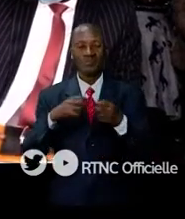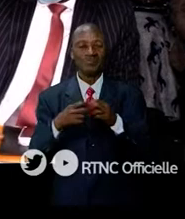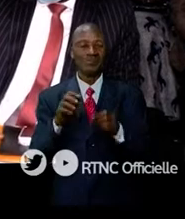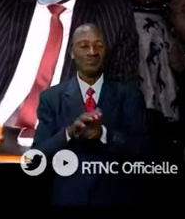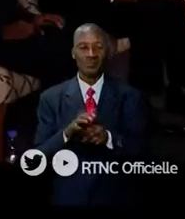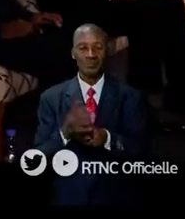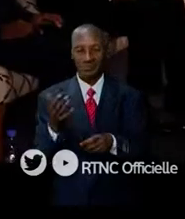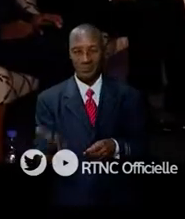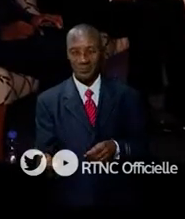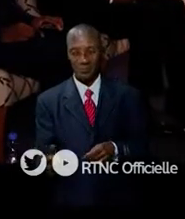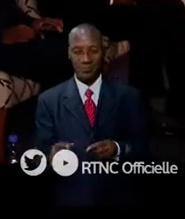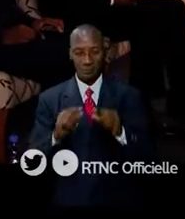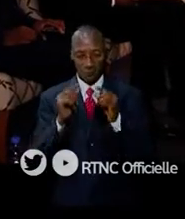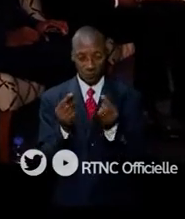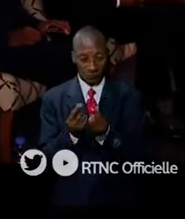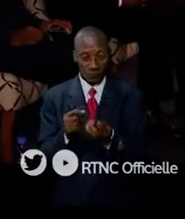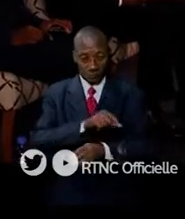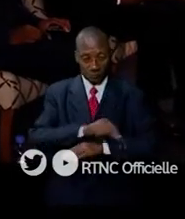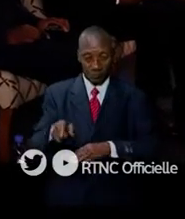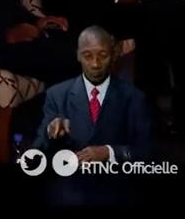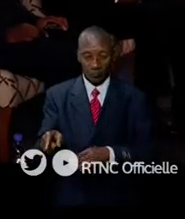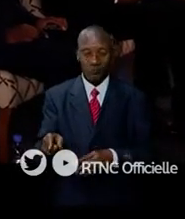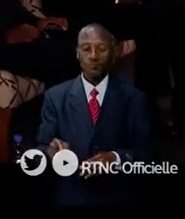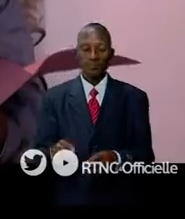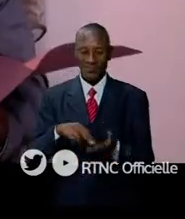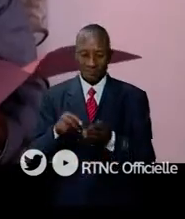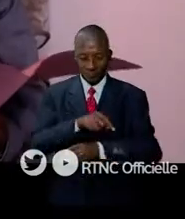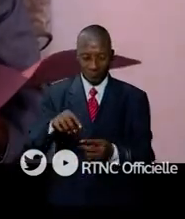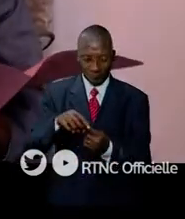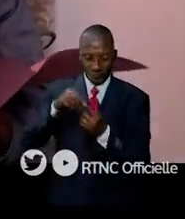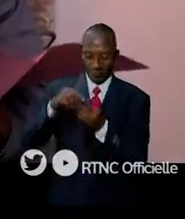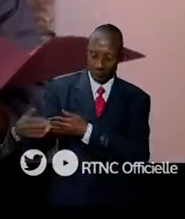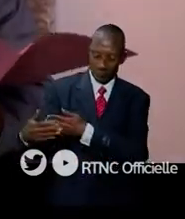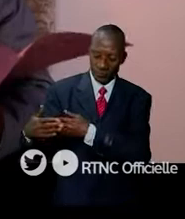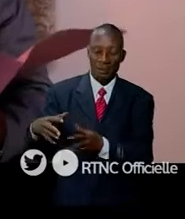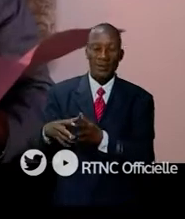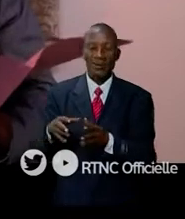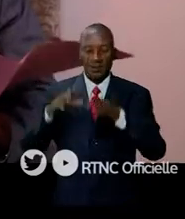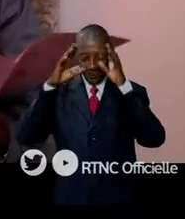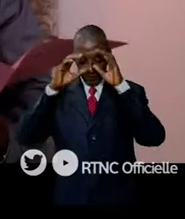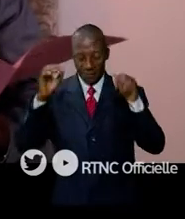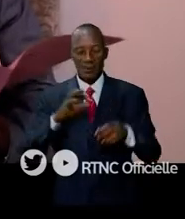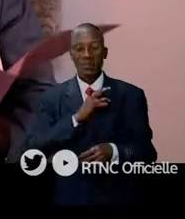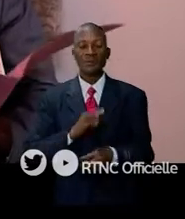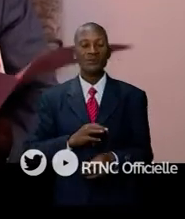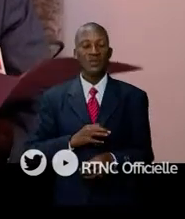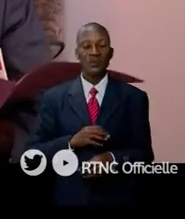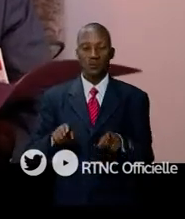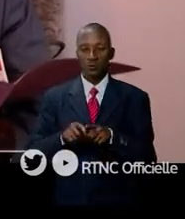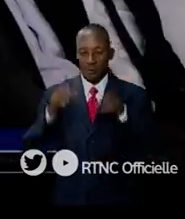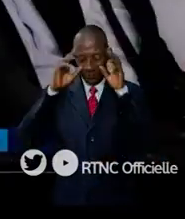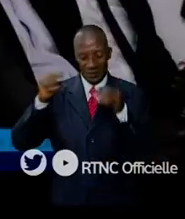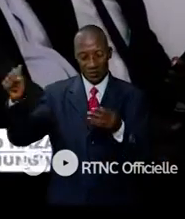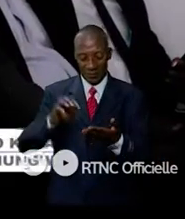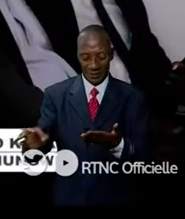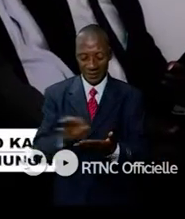contre la corruption est un service spécialisé de la présidence de la République, institué par ordonnance numéro 20/013-bis du 17 mars